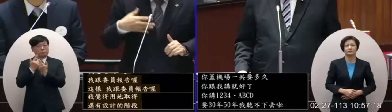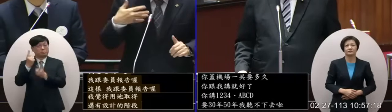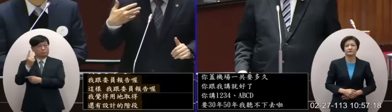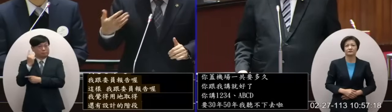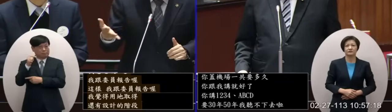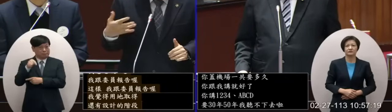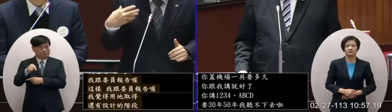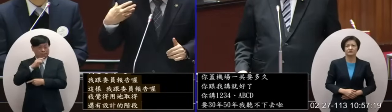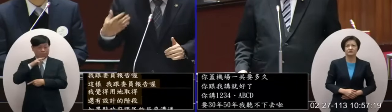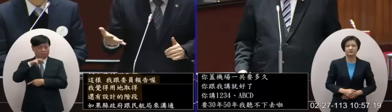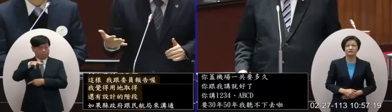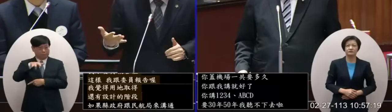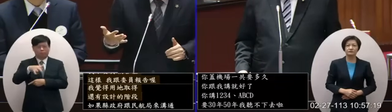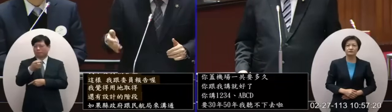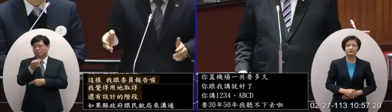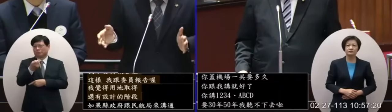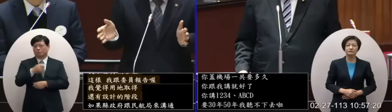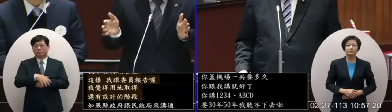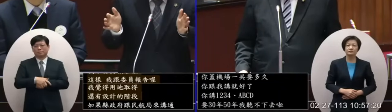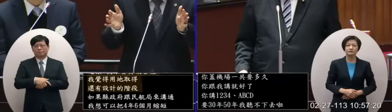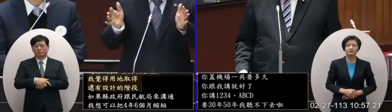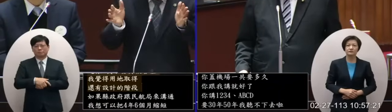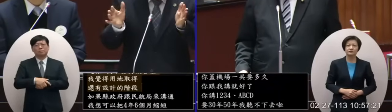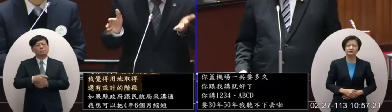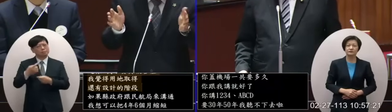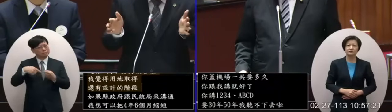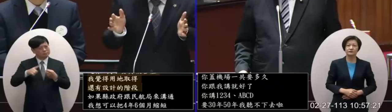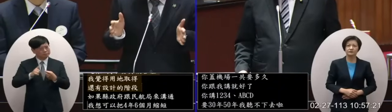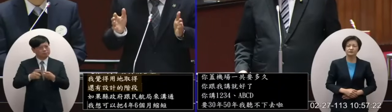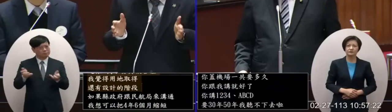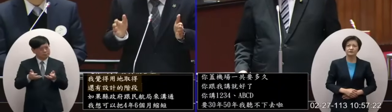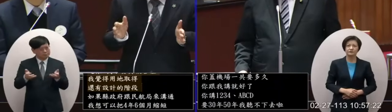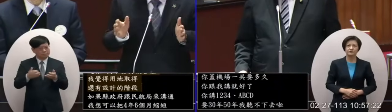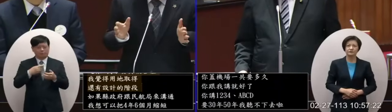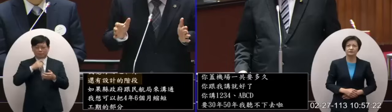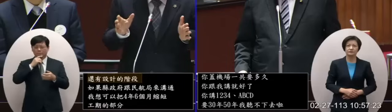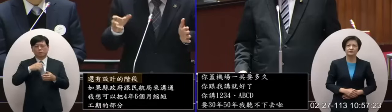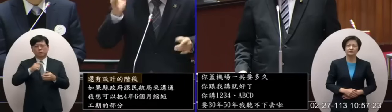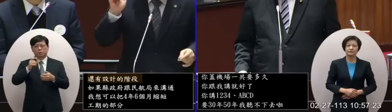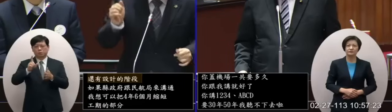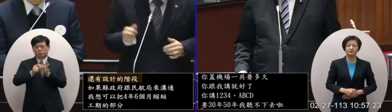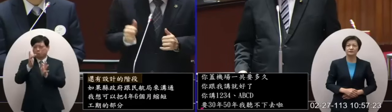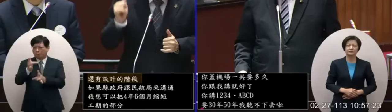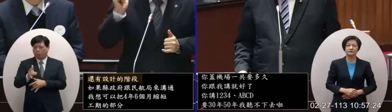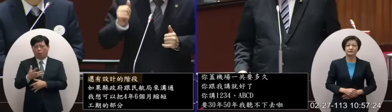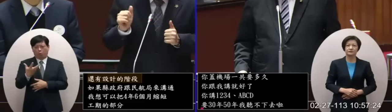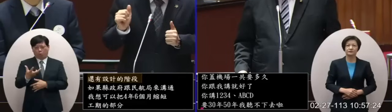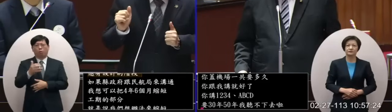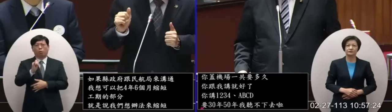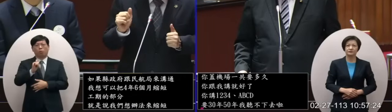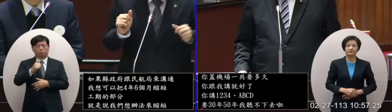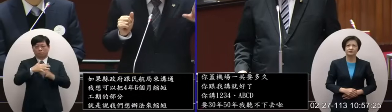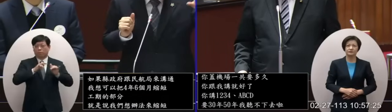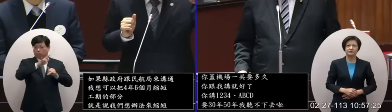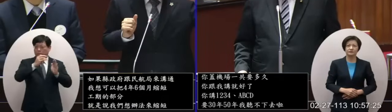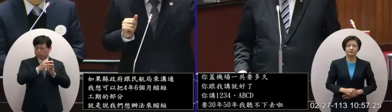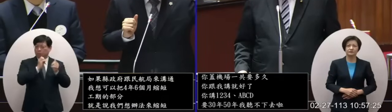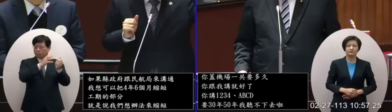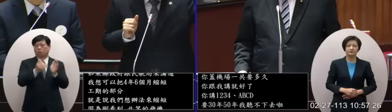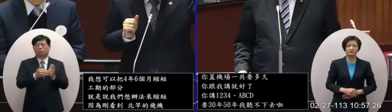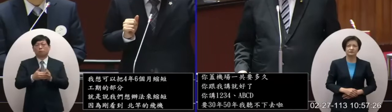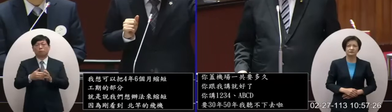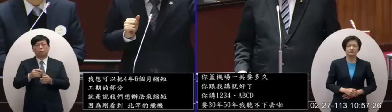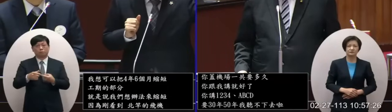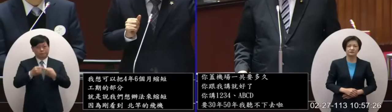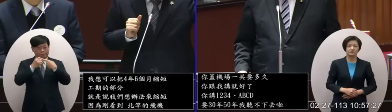的飞机事实上不多，所以它应该施工的空隙会比较多了哈。这部分我已经跟民航局讨论过哈，也